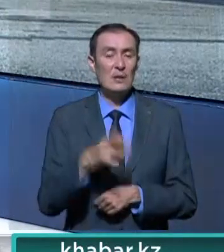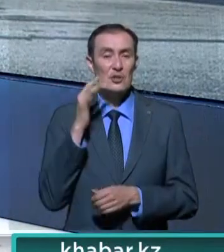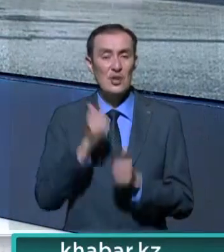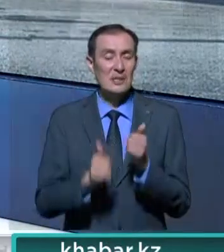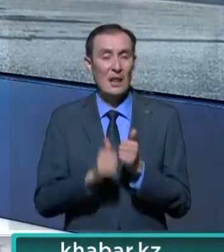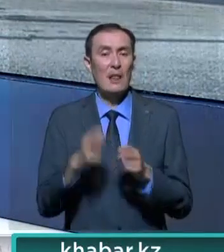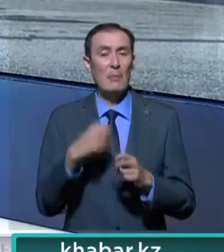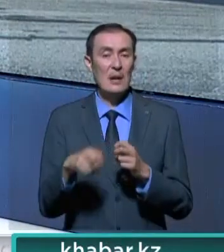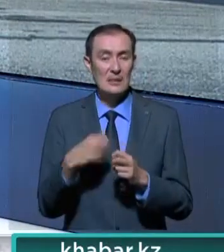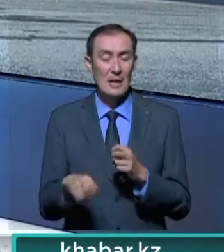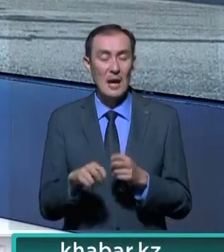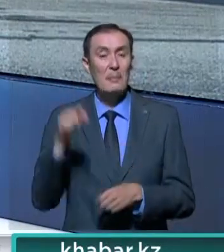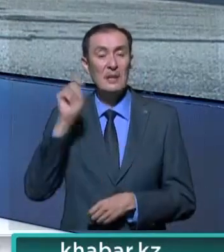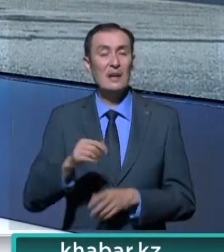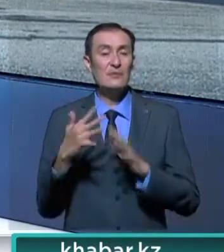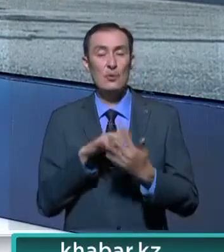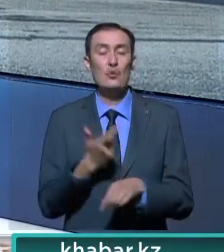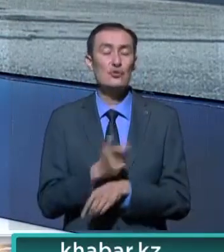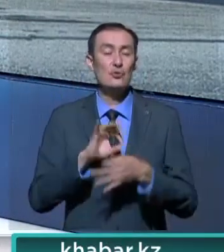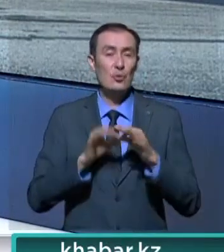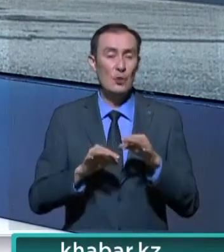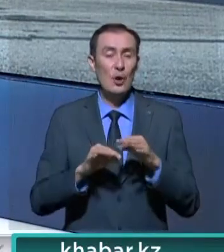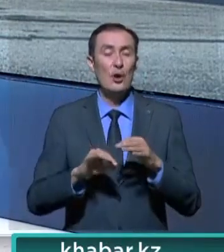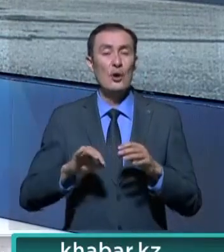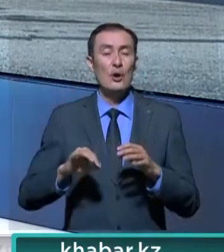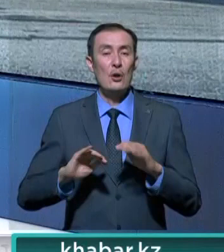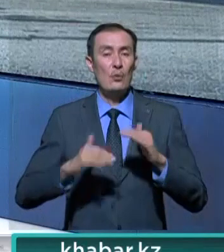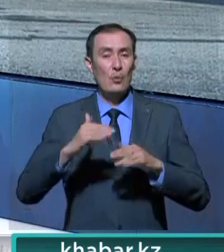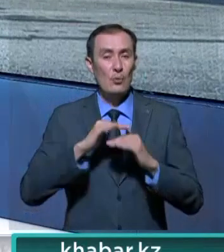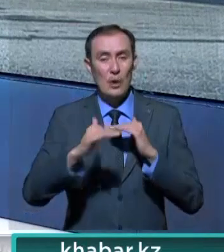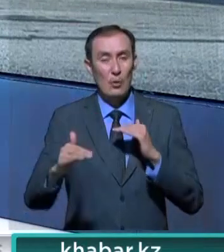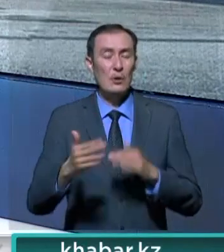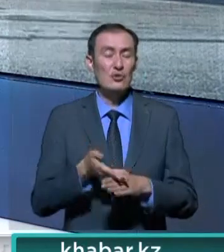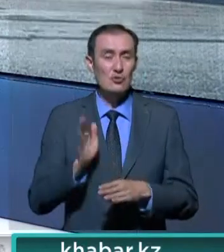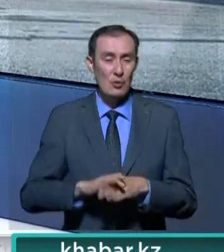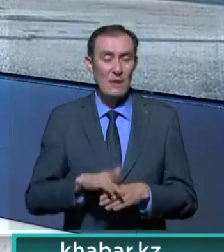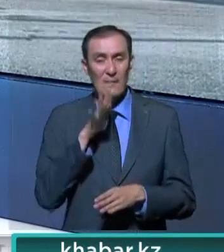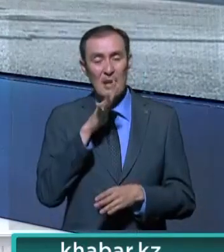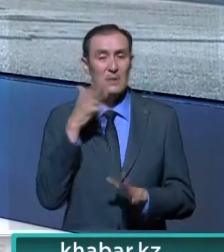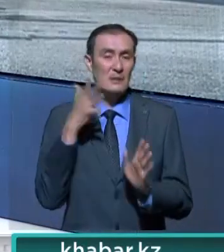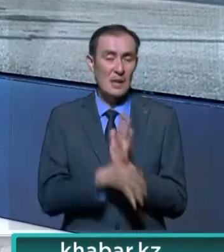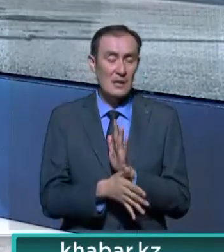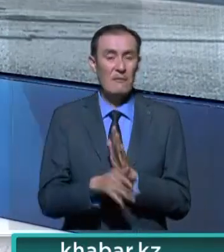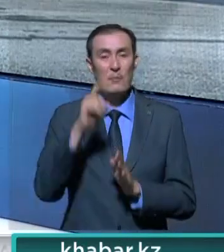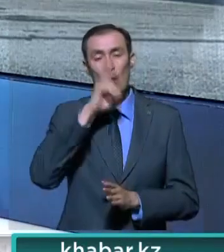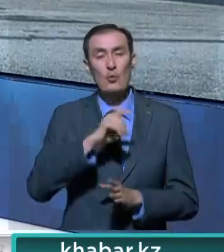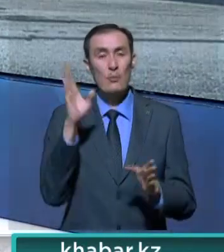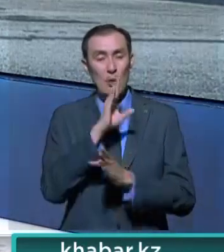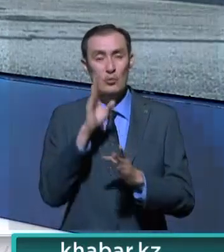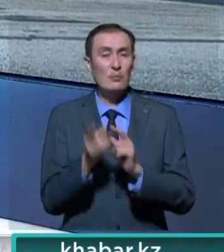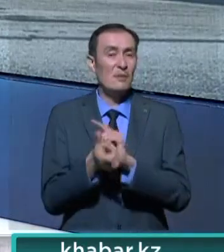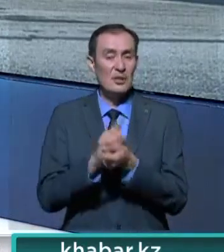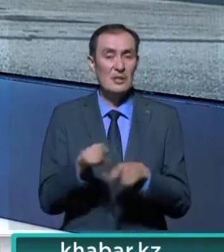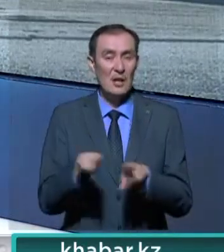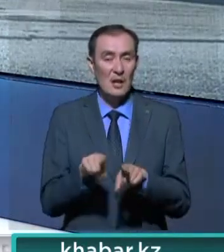часто ломается. Ну а добраться до села очень сложно. Ухабы и кочки изматывают. Дорога занимает времени много, а в непогоду и вовсе превращается